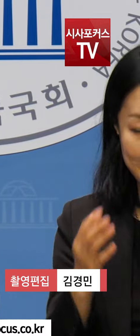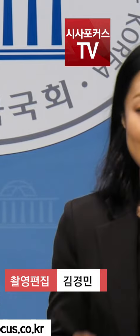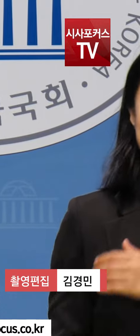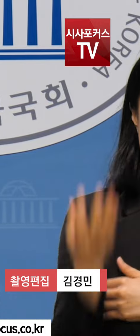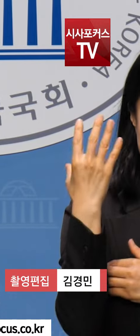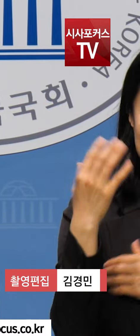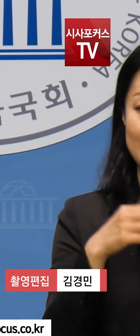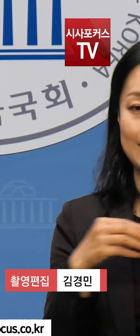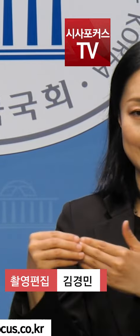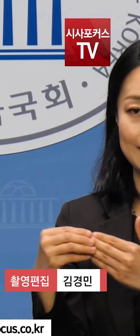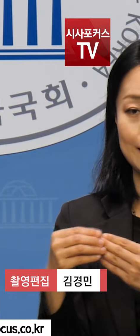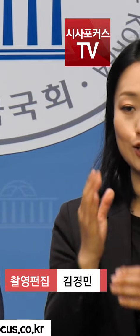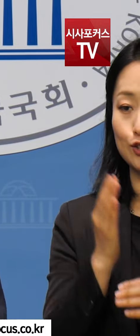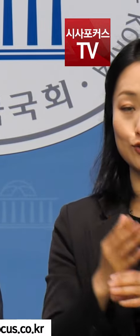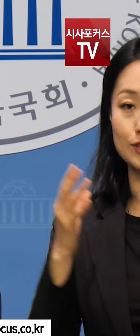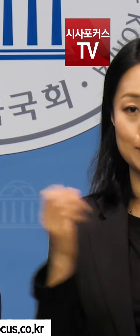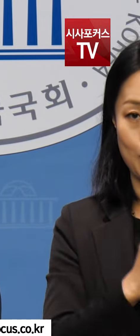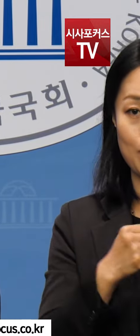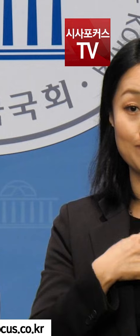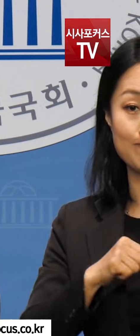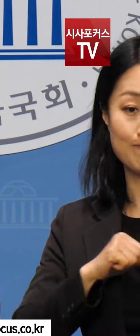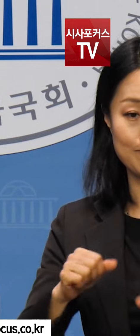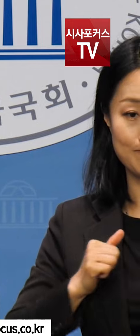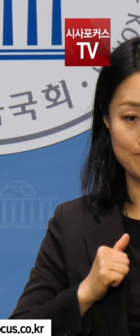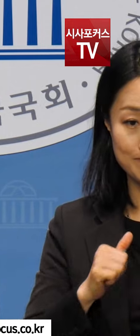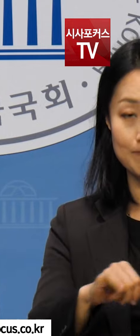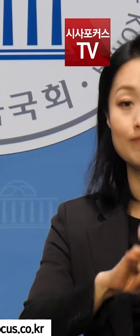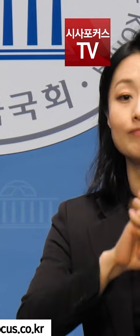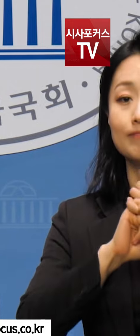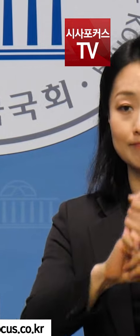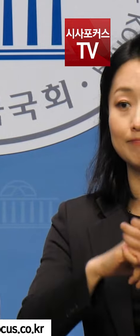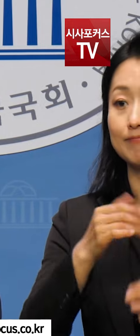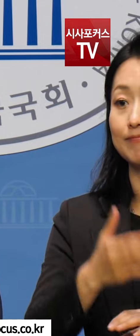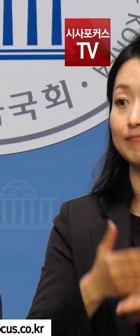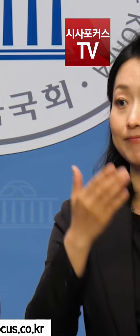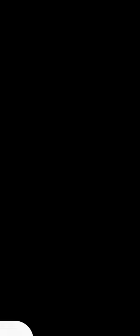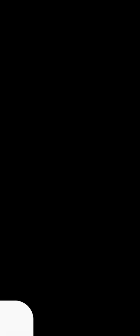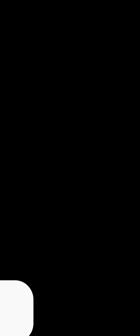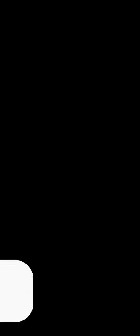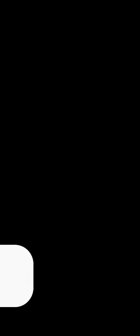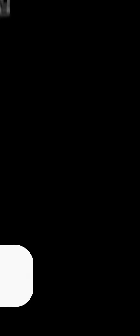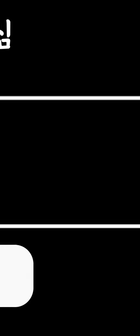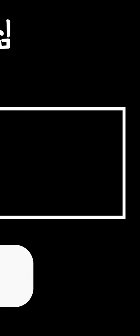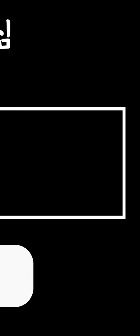승리를 이끄는 중심이 될 수 있도록 최선을 다하겠습니다. 감사합니다.